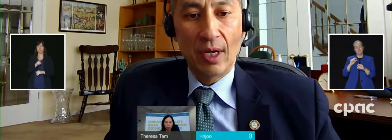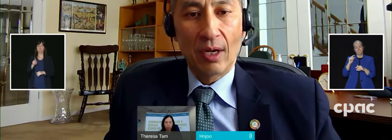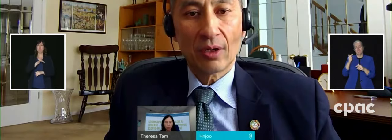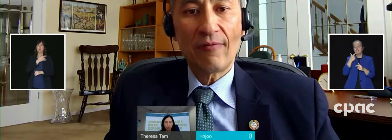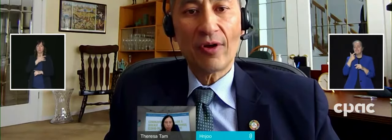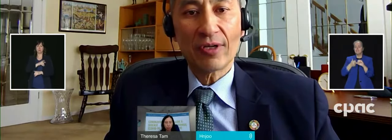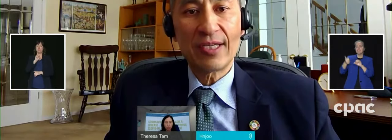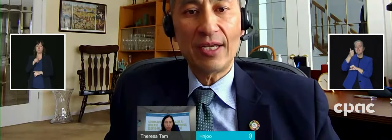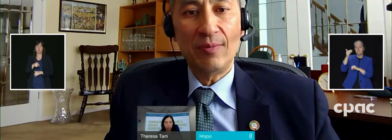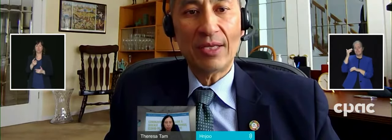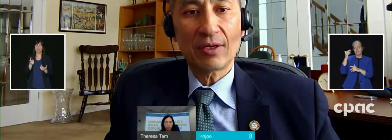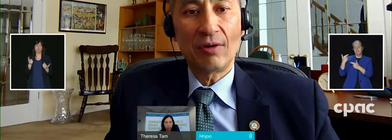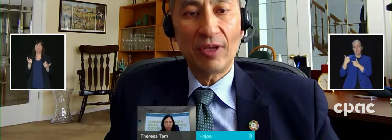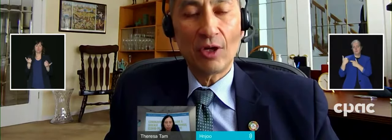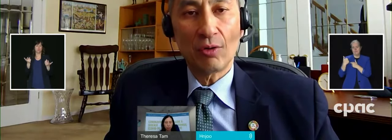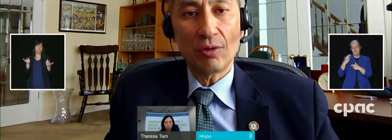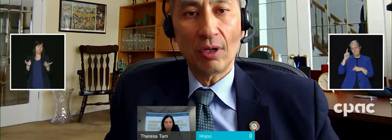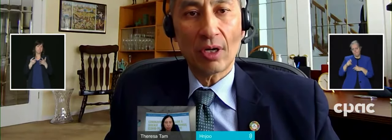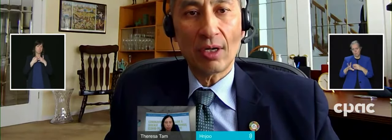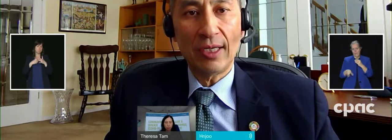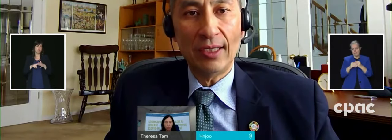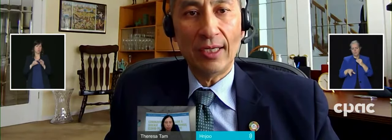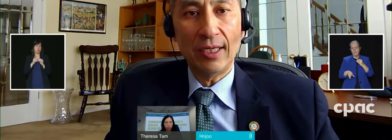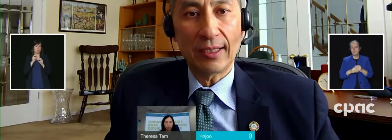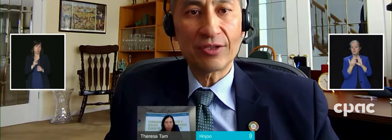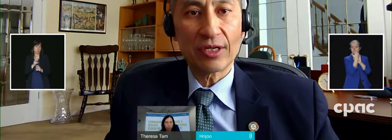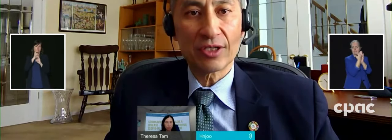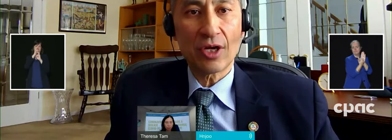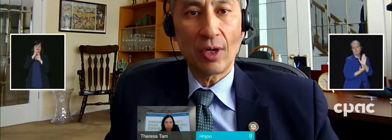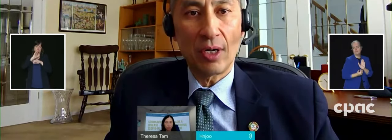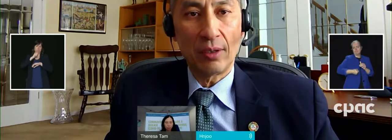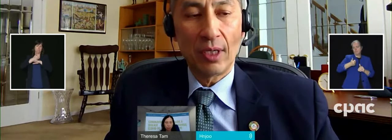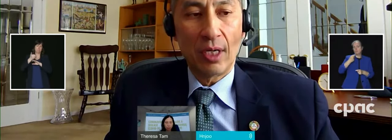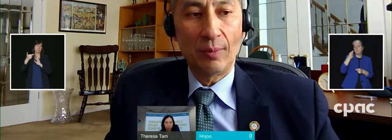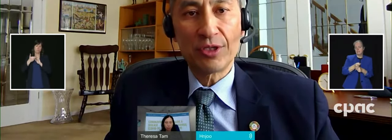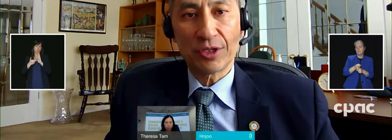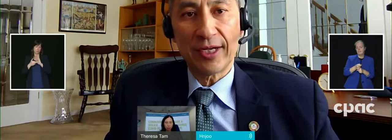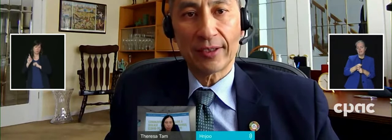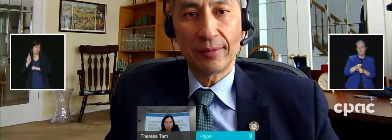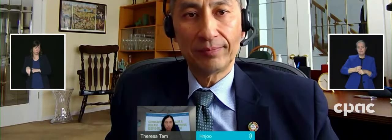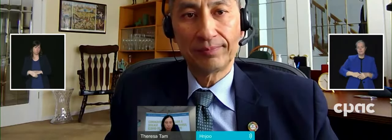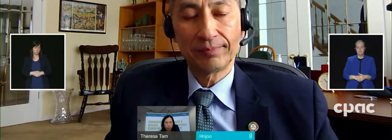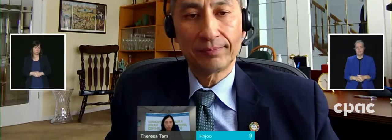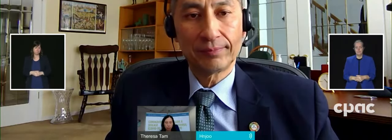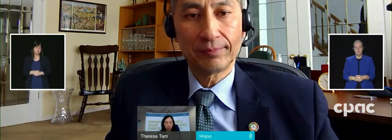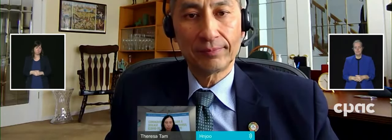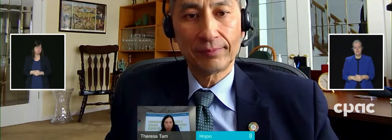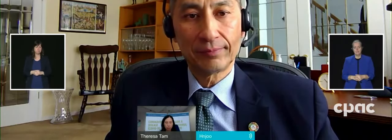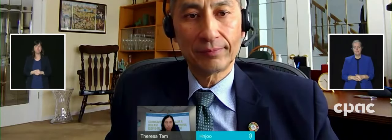peut-être renforcer, mettre en vigueur encore les restrictions plus strictes.